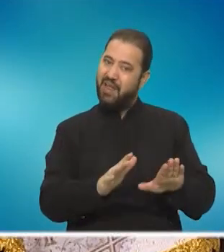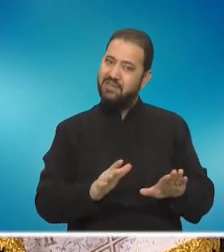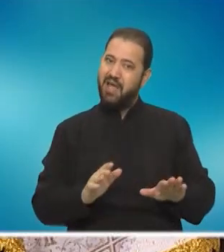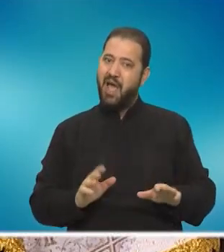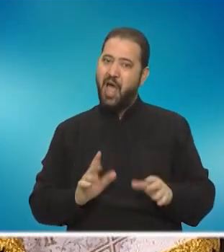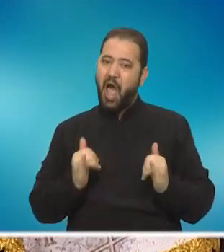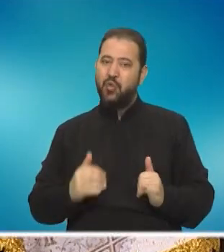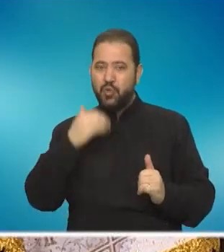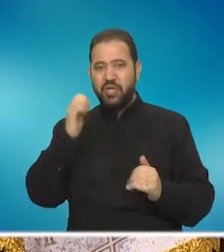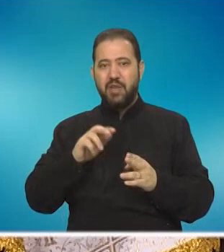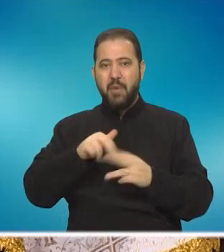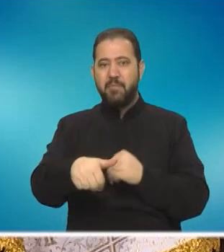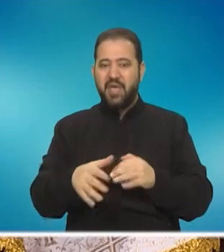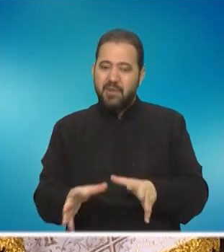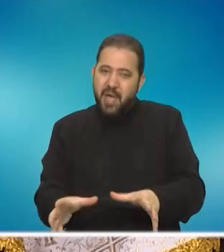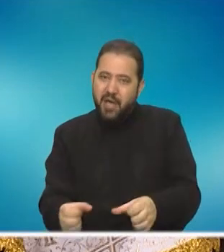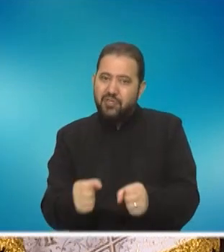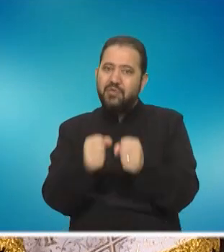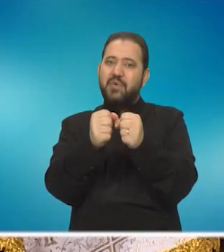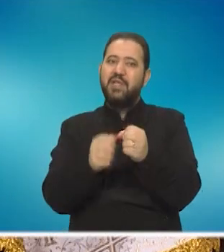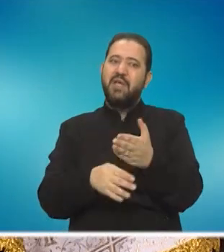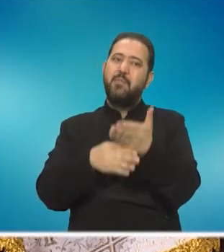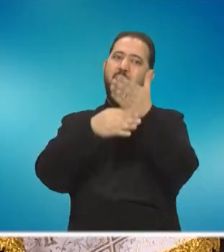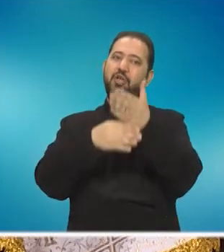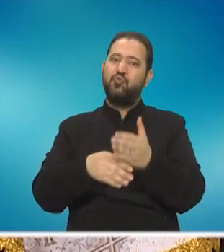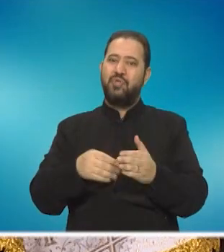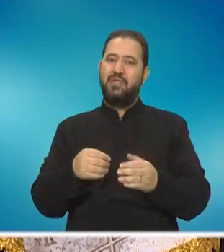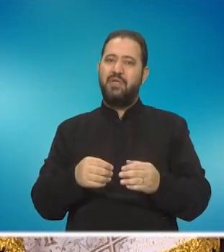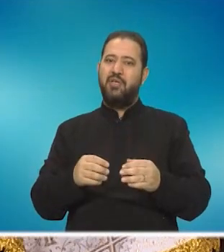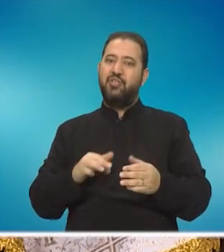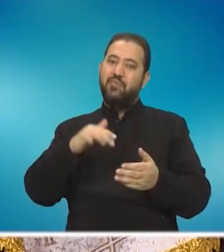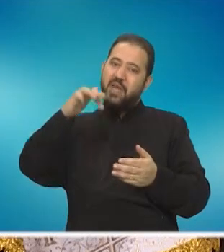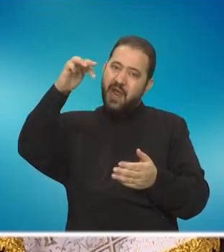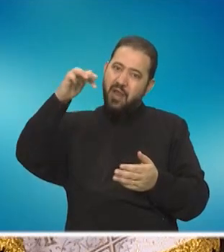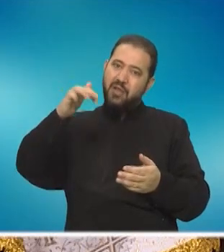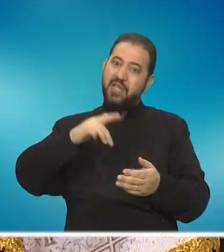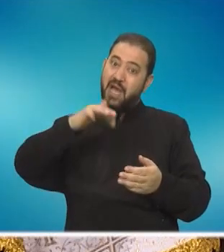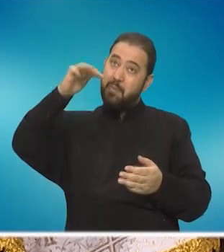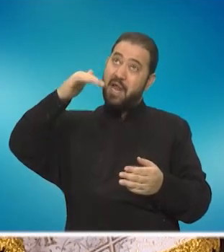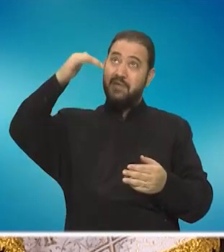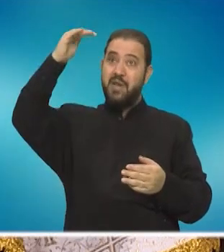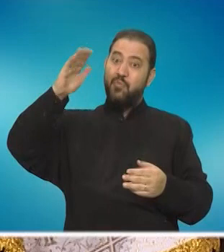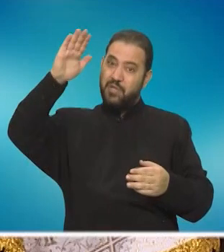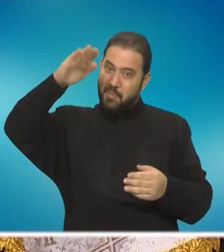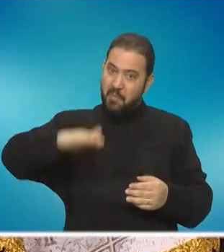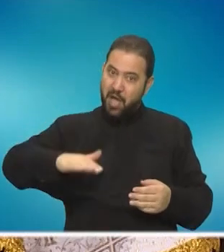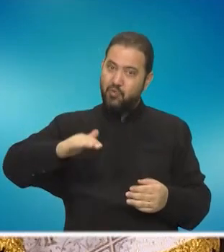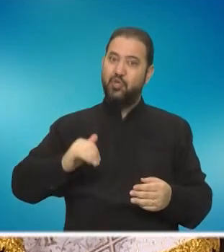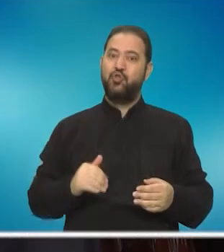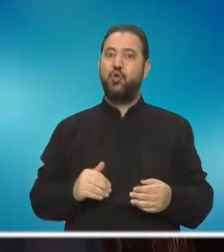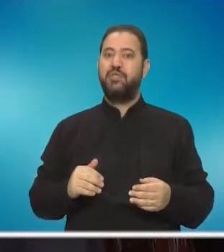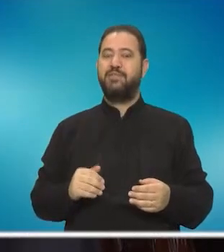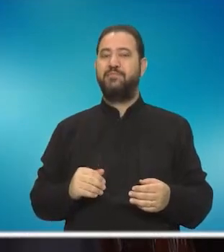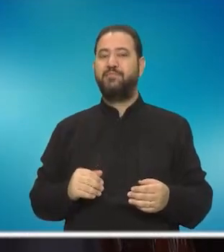voi cădea și îmi va trage și atenția atunci când mă voi înălța mai mult decât trebuie, căzând în, de fapt, mă voi